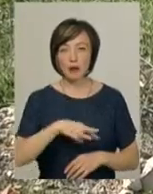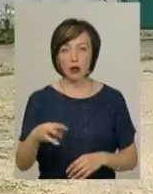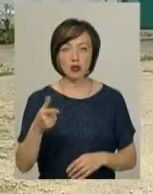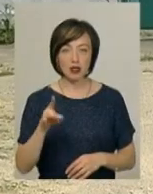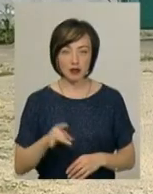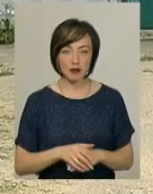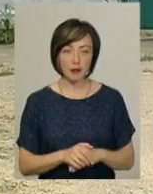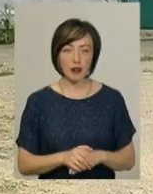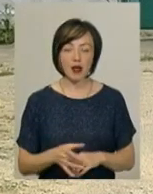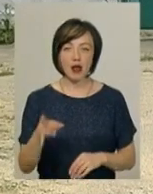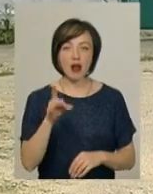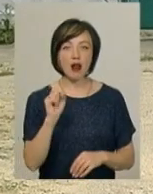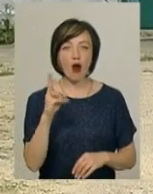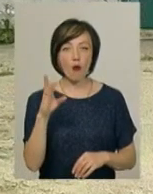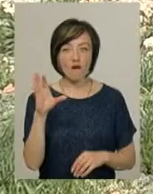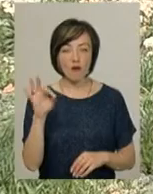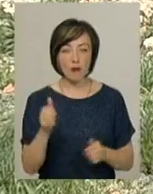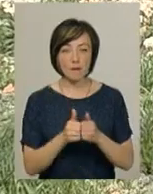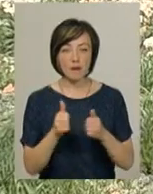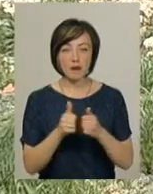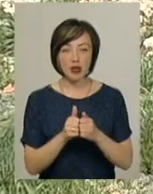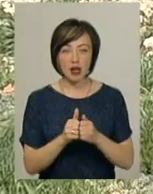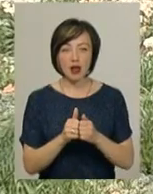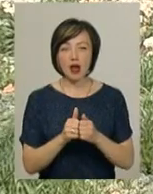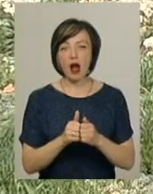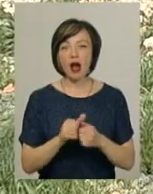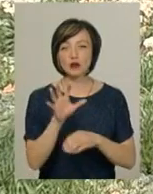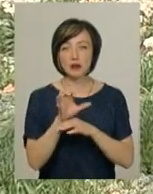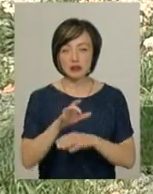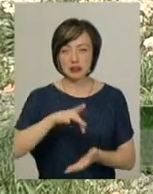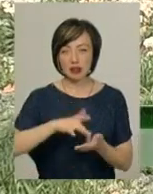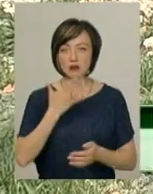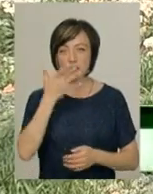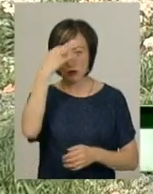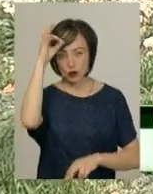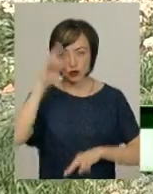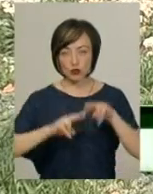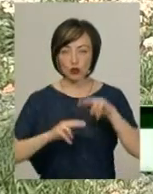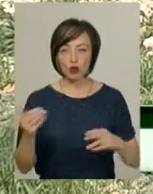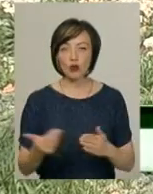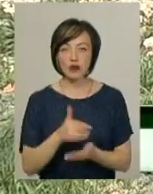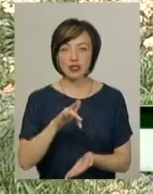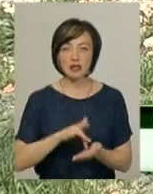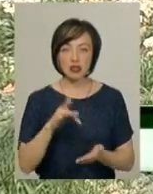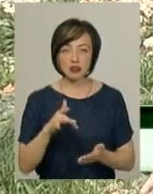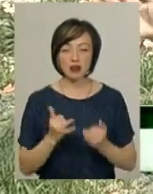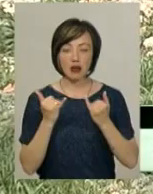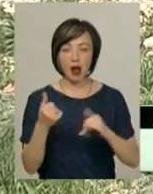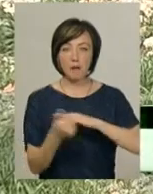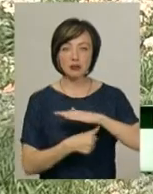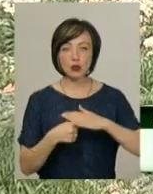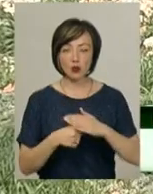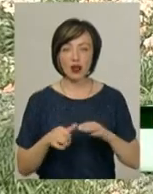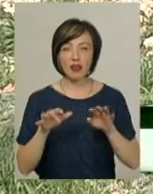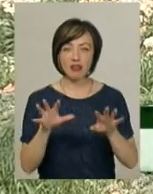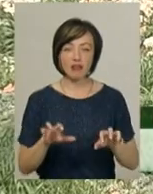гривень. У мікрорайоні Раково біля кінологічного центру Національної поліції збудують новий центр поводження з безпритульними тваринами. На ділянці у